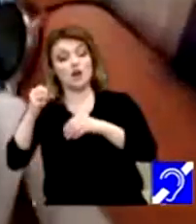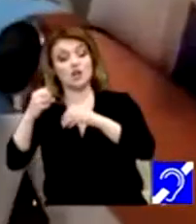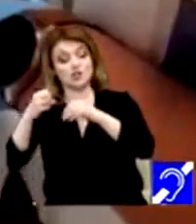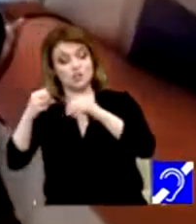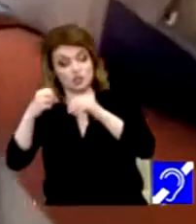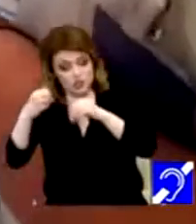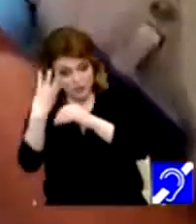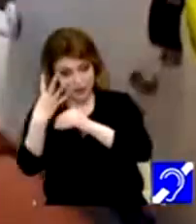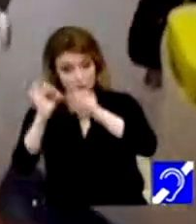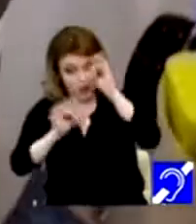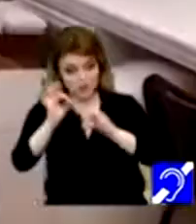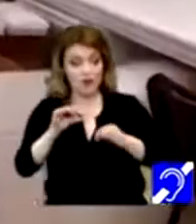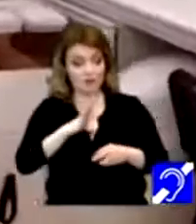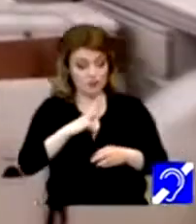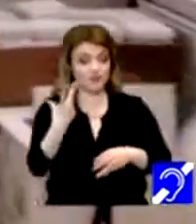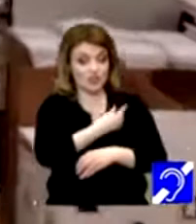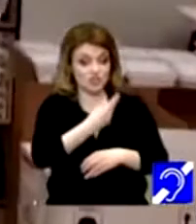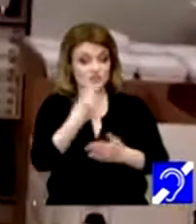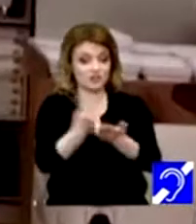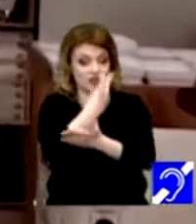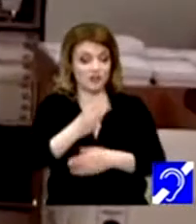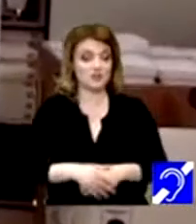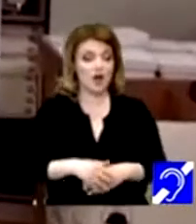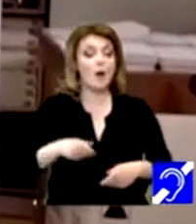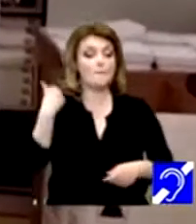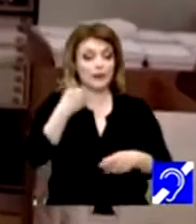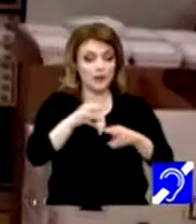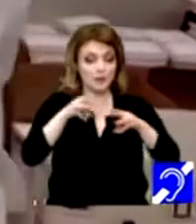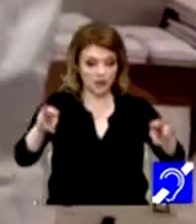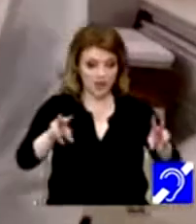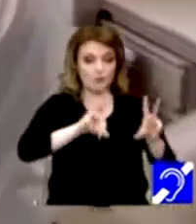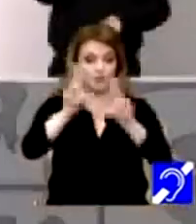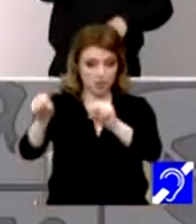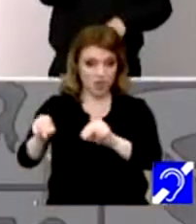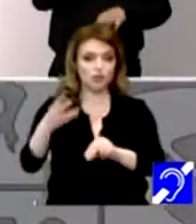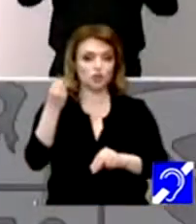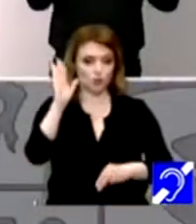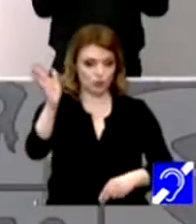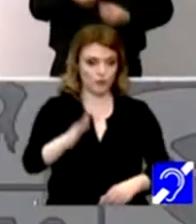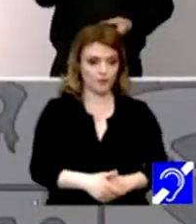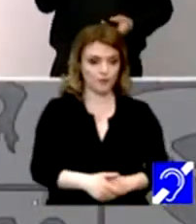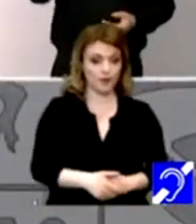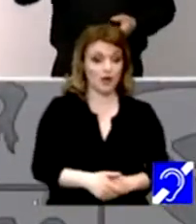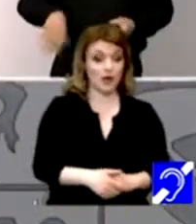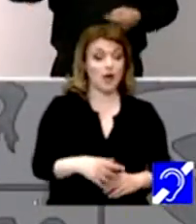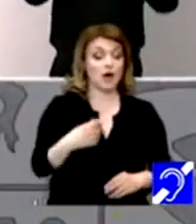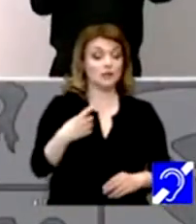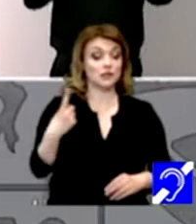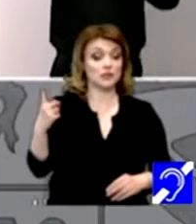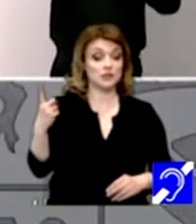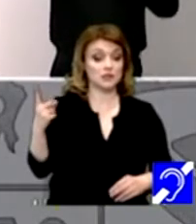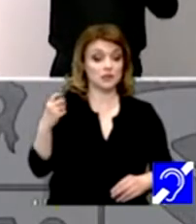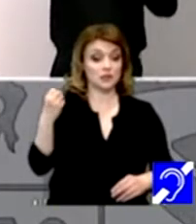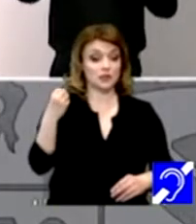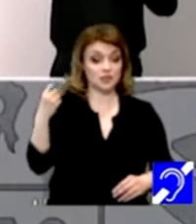că ritmul se va accelera odată cu primirea 87 de milioane de doze între aprilie și septembrie. În la primera semana de junio nos